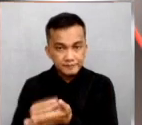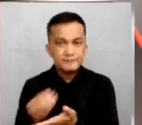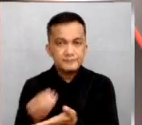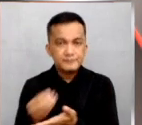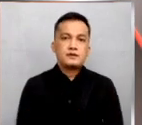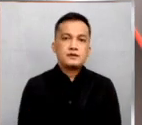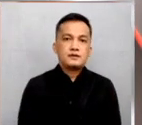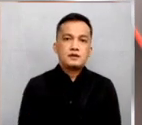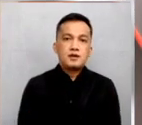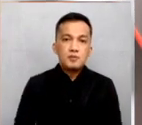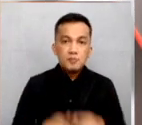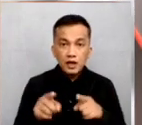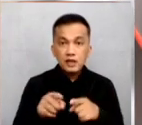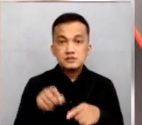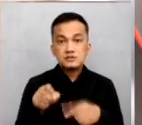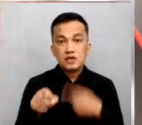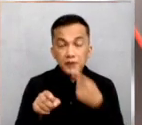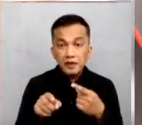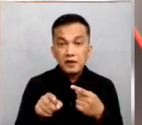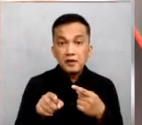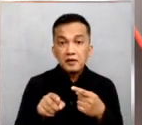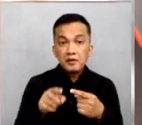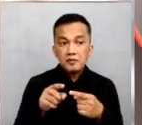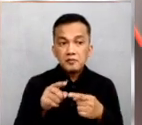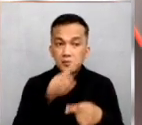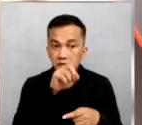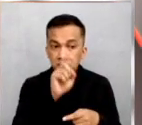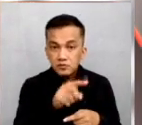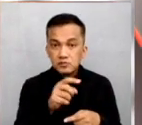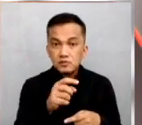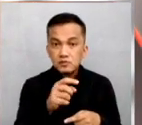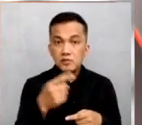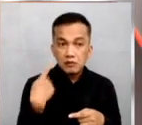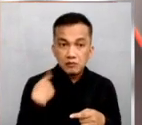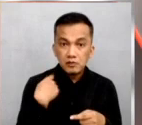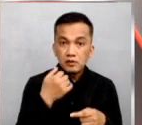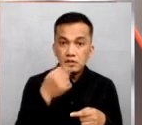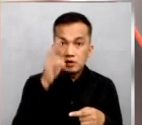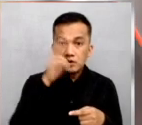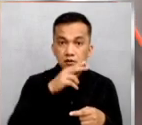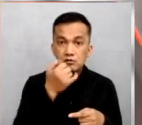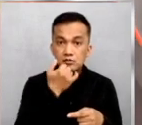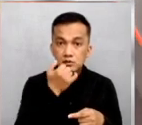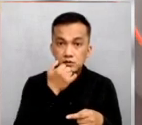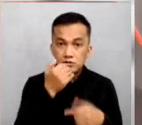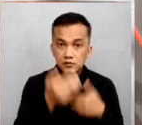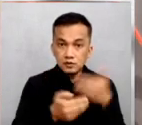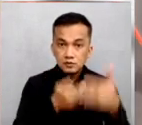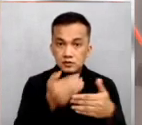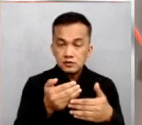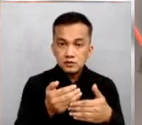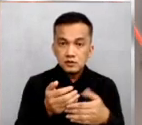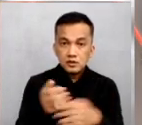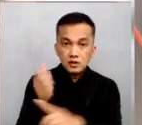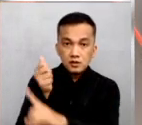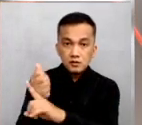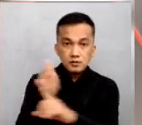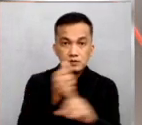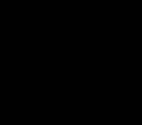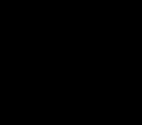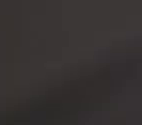pagdating daw sa pagpunak kung may naging pagkukulang sa proseso, nasa kamay na raw ito ng iba pang sangay ng